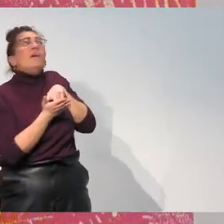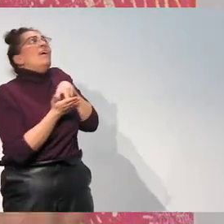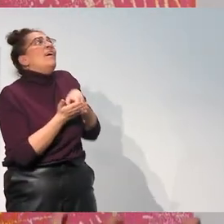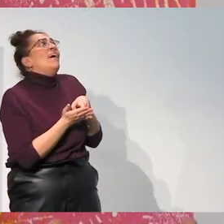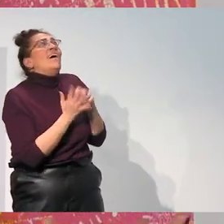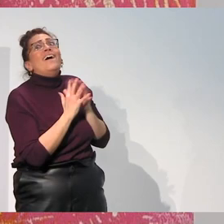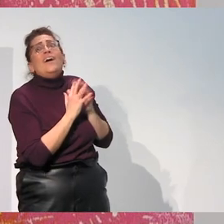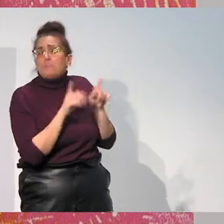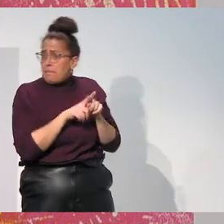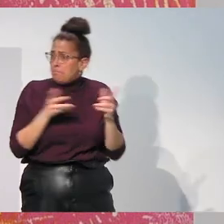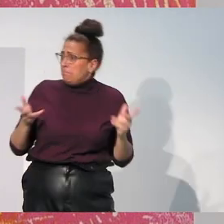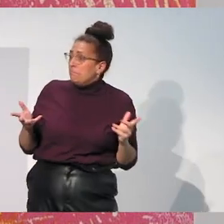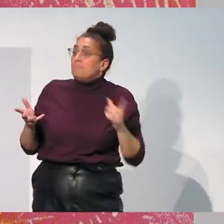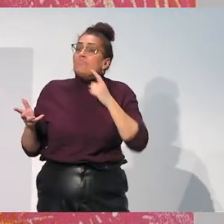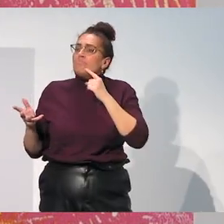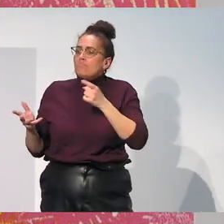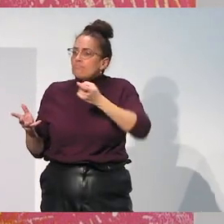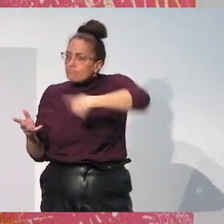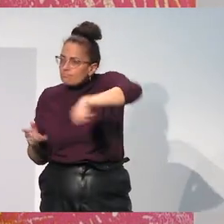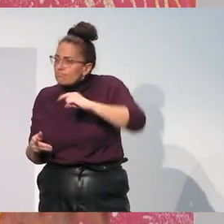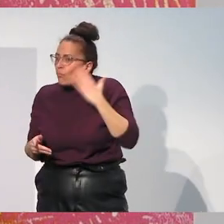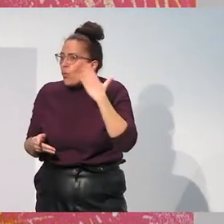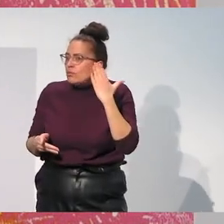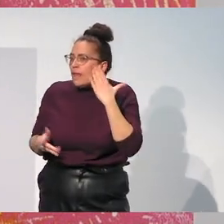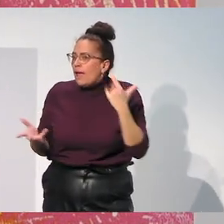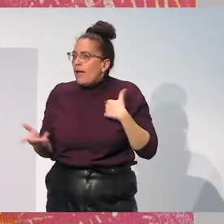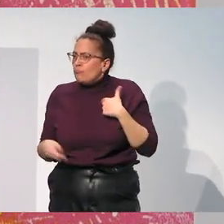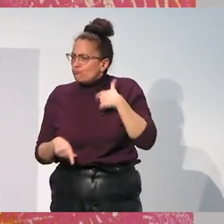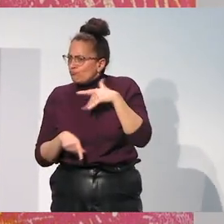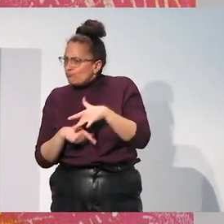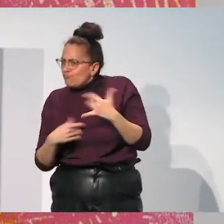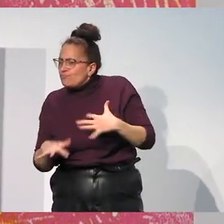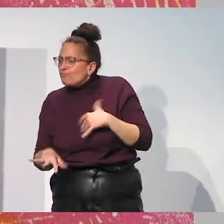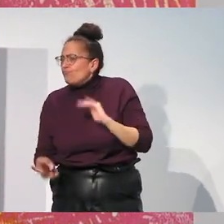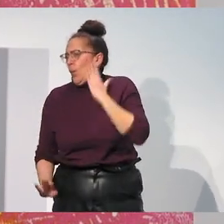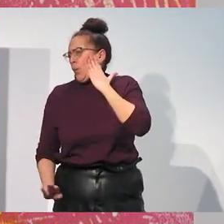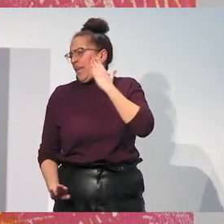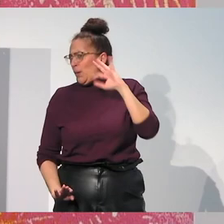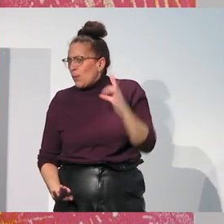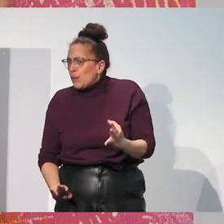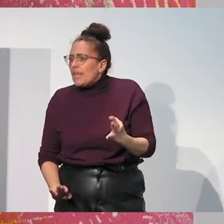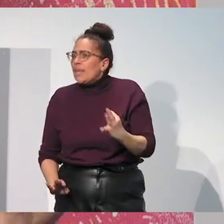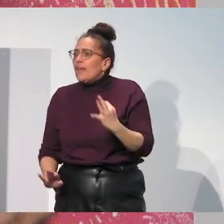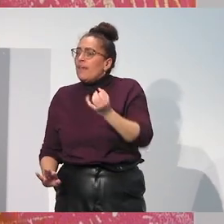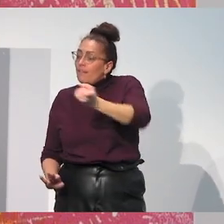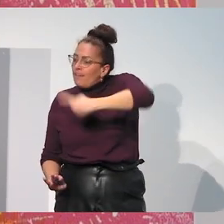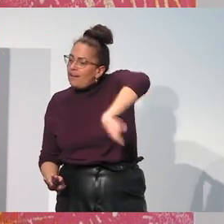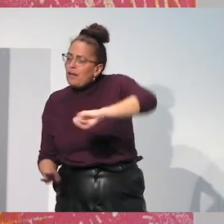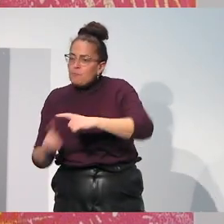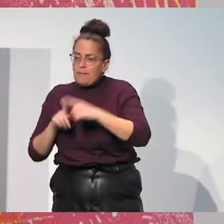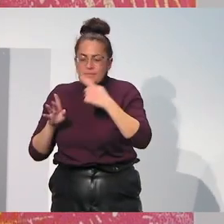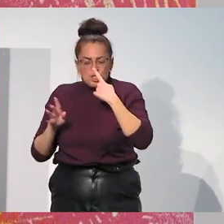tout le monde le connaît. C'est quelque chose qui est assez familier. Et tout le monde reconnaît aussi une forme de transcendance,